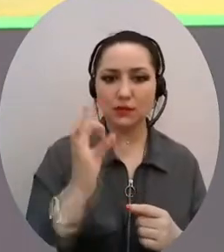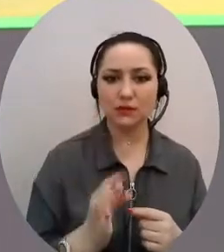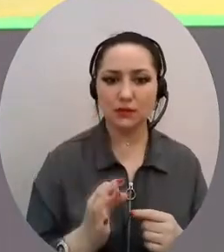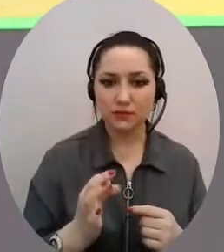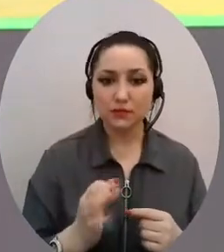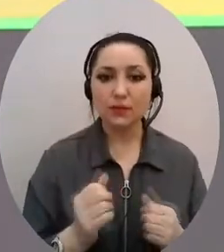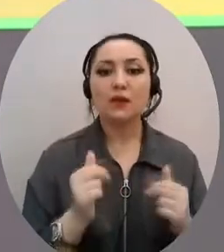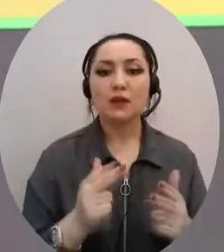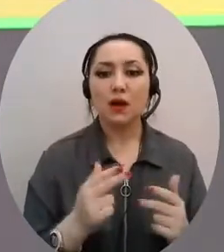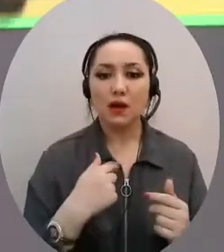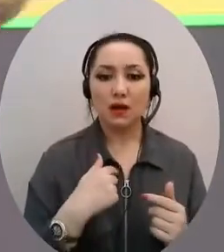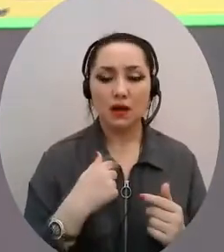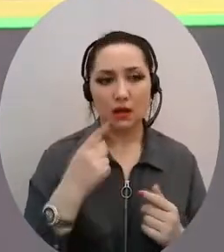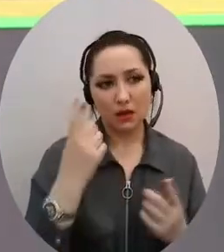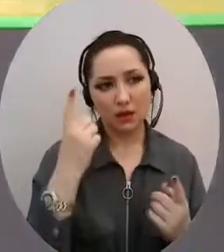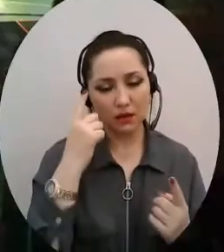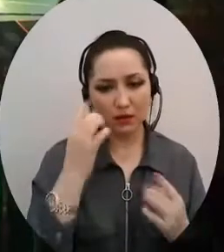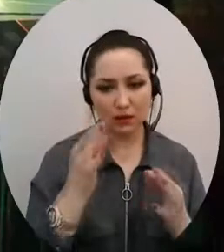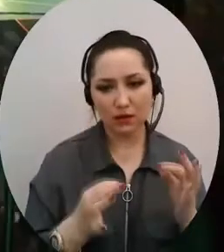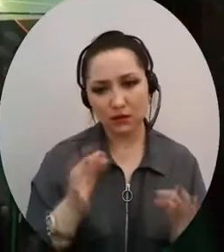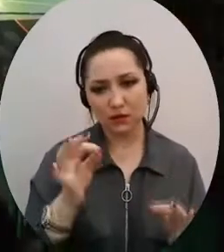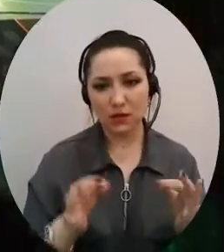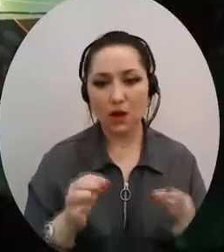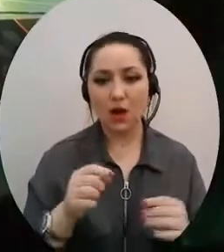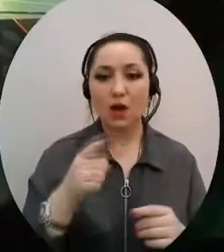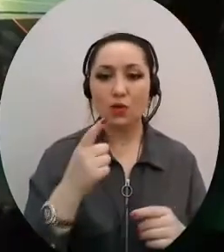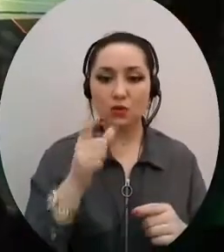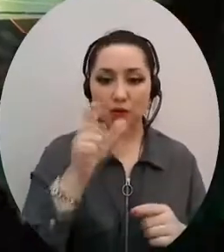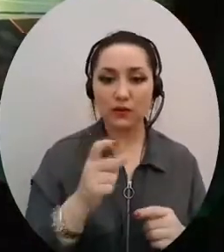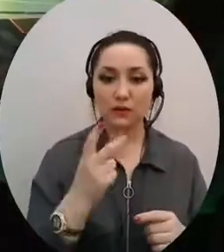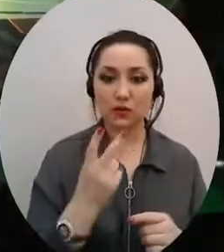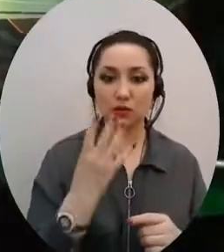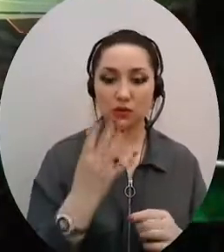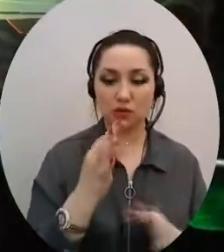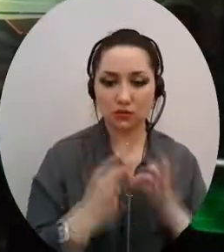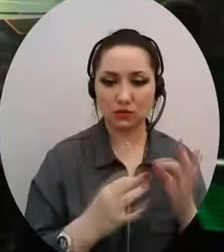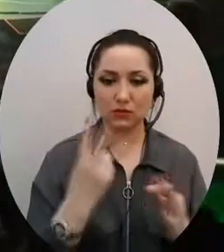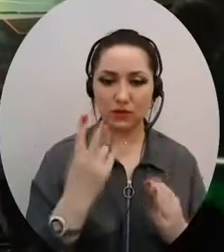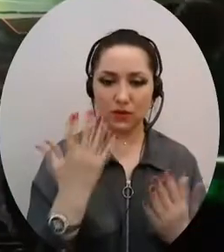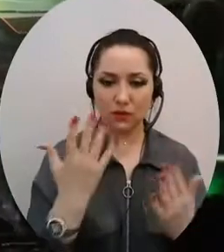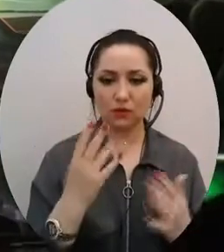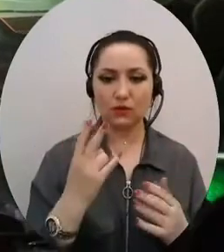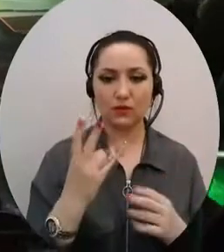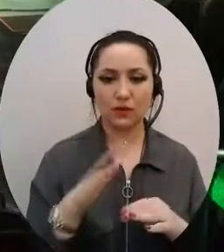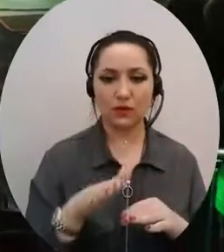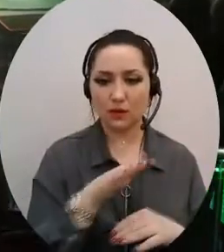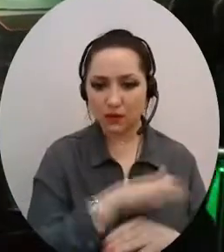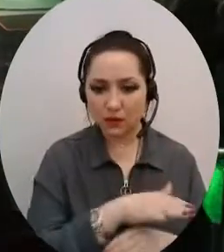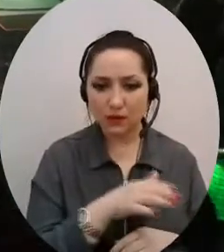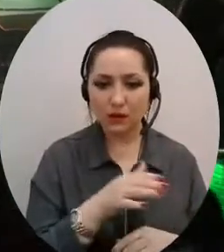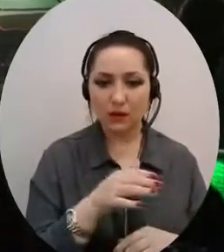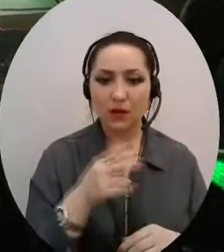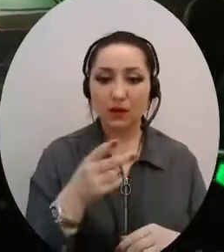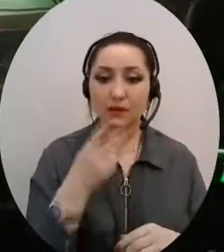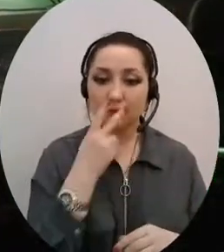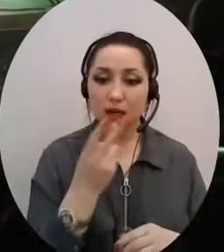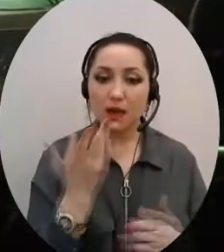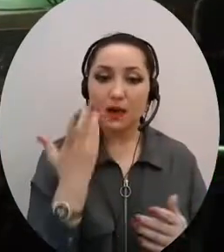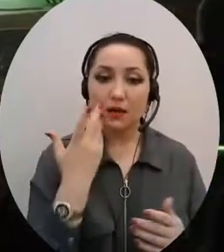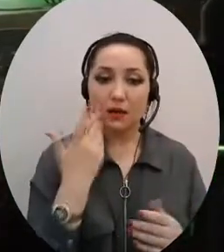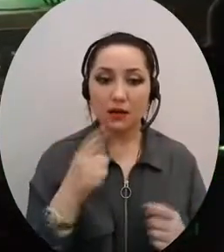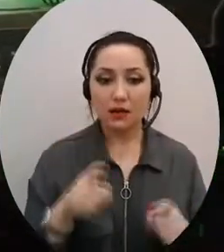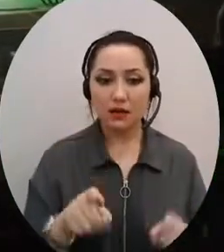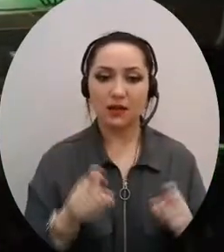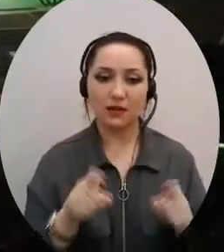я это анализирую? У человека 24 часа в сутках, у человека 2 руки, 2 ноги. И знаете, если вы смотрели когда-нибудь скачки, как